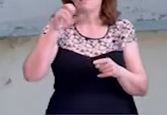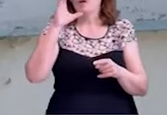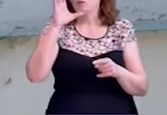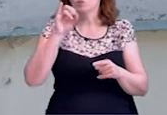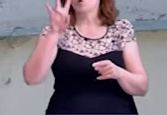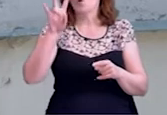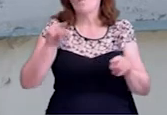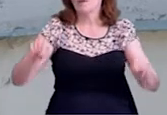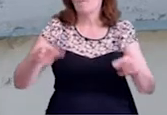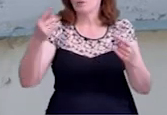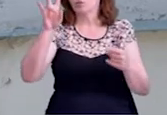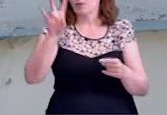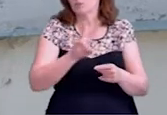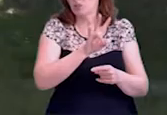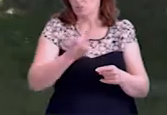потребує виконання комплексу